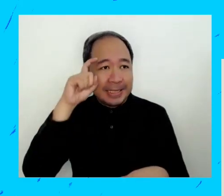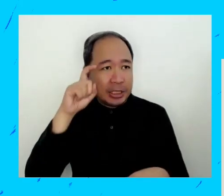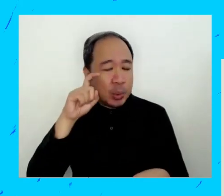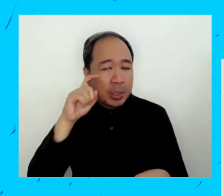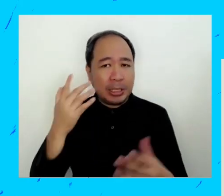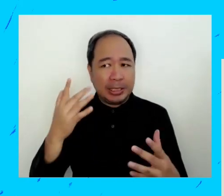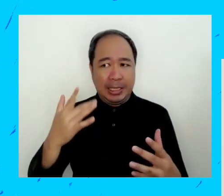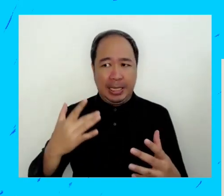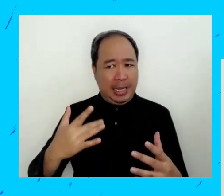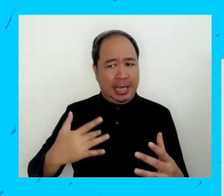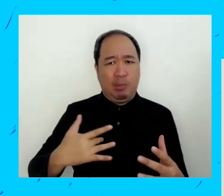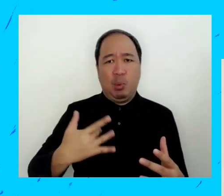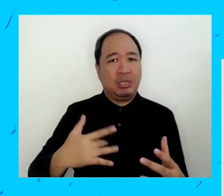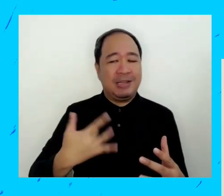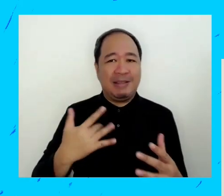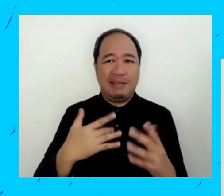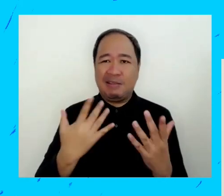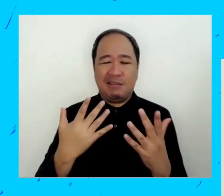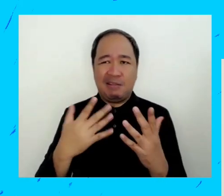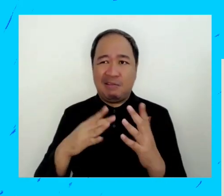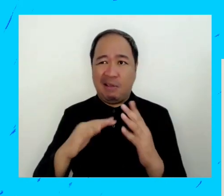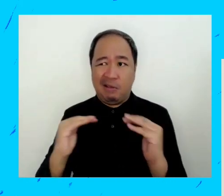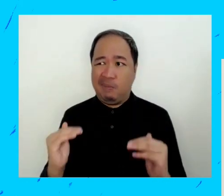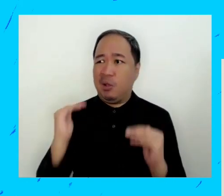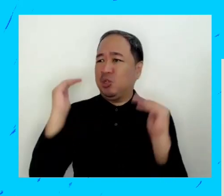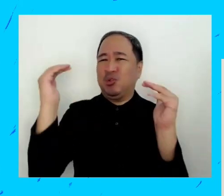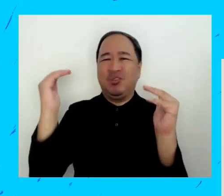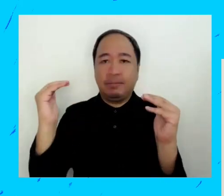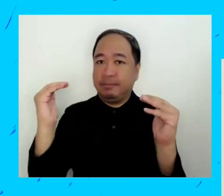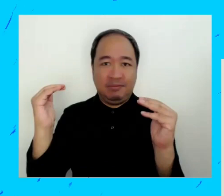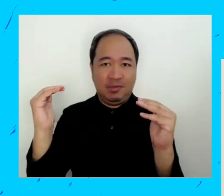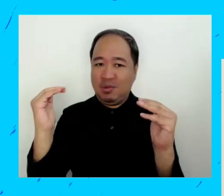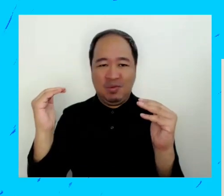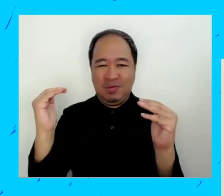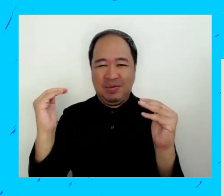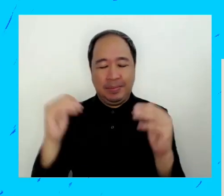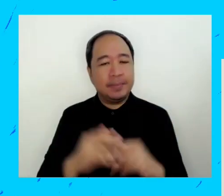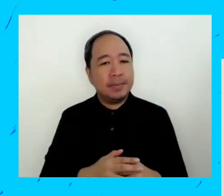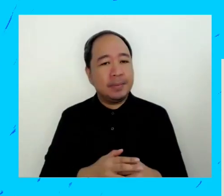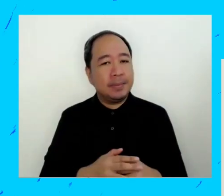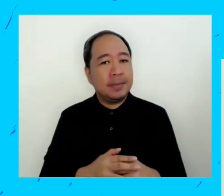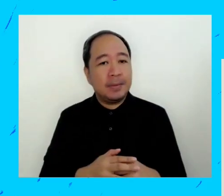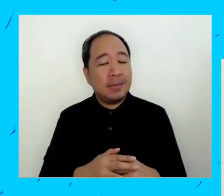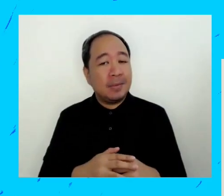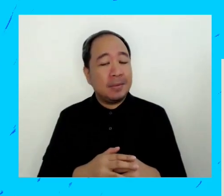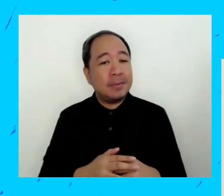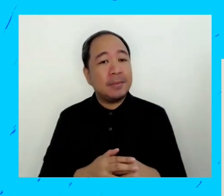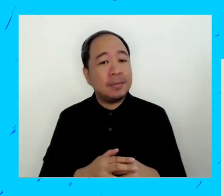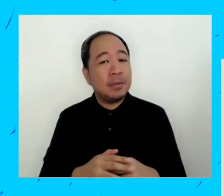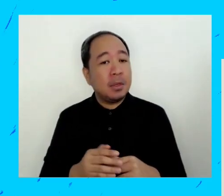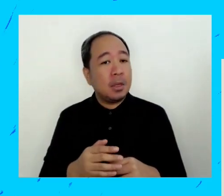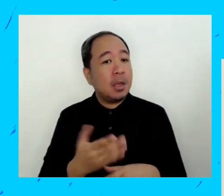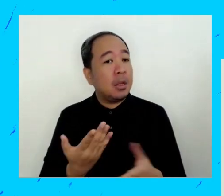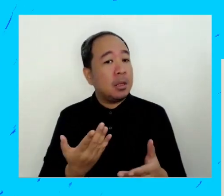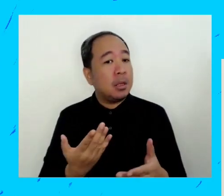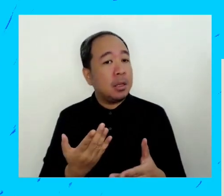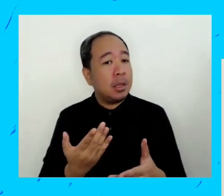sexuellement immatures. Et le dernier, les handicapés